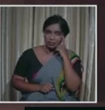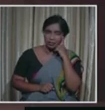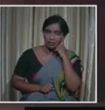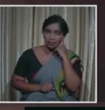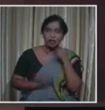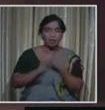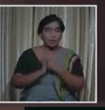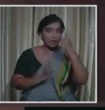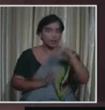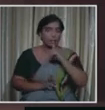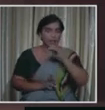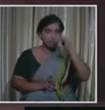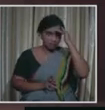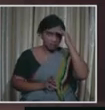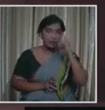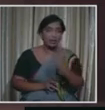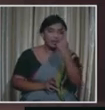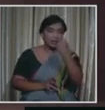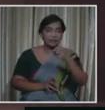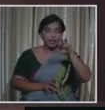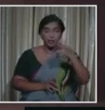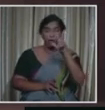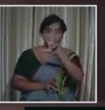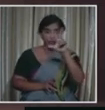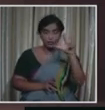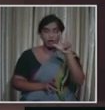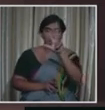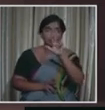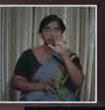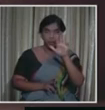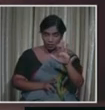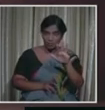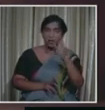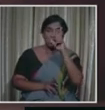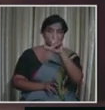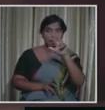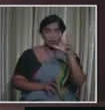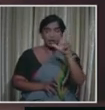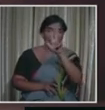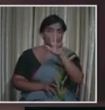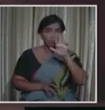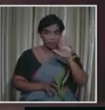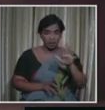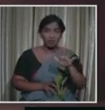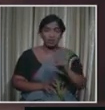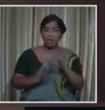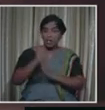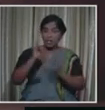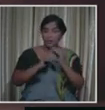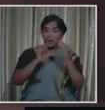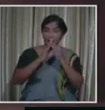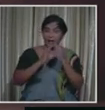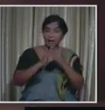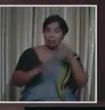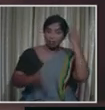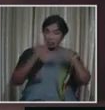Garun iyo jaga tanah apa dana? Ekda samsi asu atas tsunami, ekda samsi asu atas tsunami, amat orang ke gawalal wadah kagak